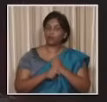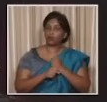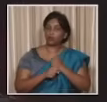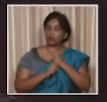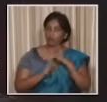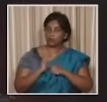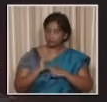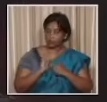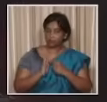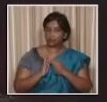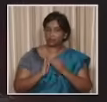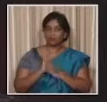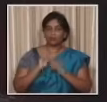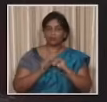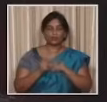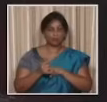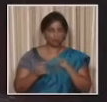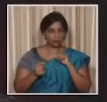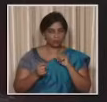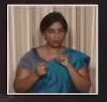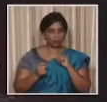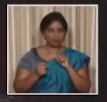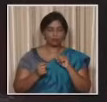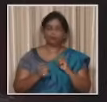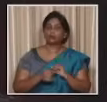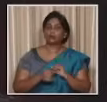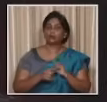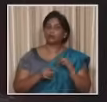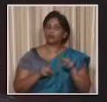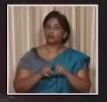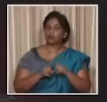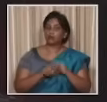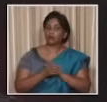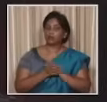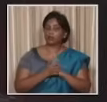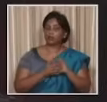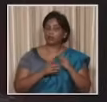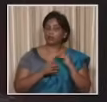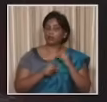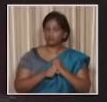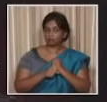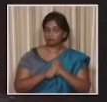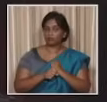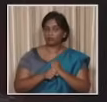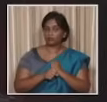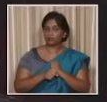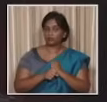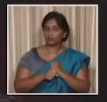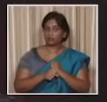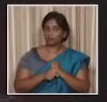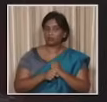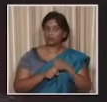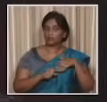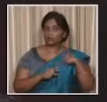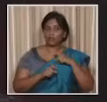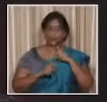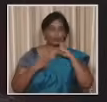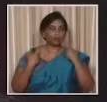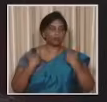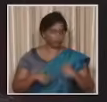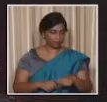ජයරත්න විශ්‍රාමික අමාත්‍යංශ ලේකම් ඒ වගේම හරිගුප්ත රෝහණදීර ජ්‍යෙෂ්ඨ